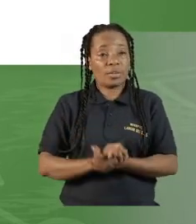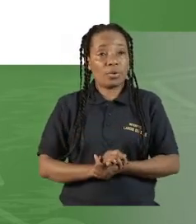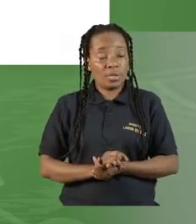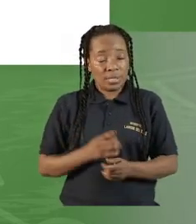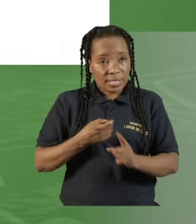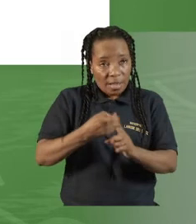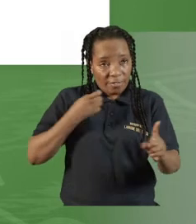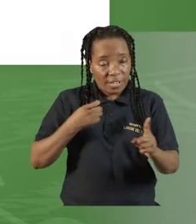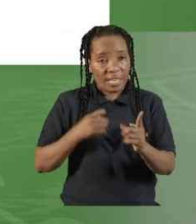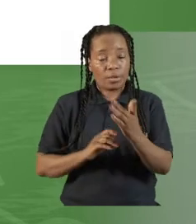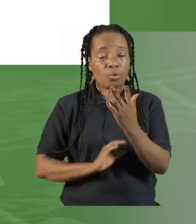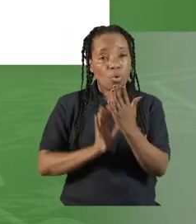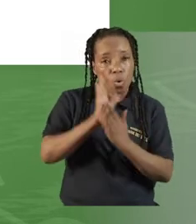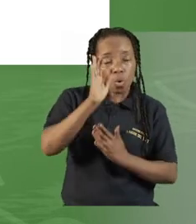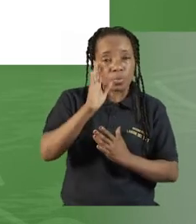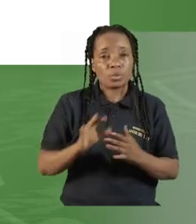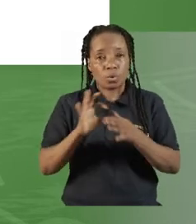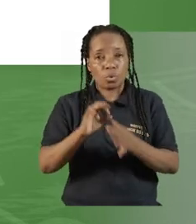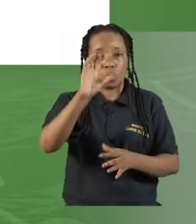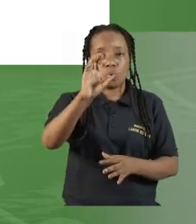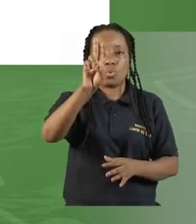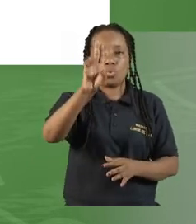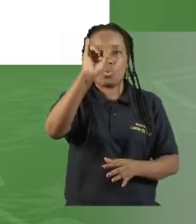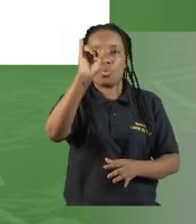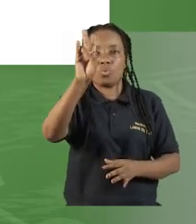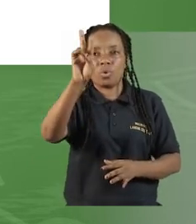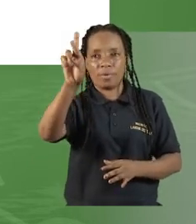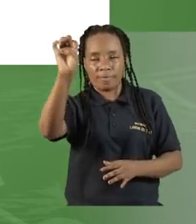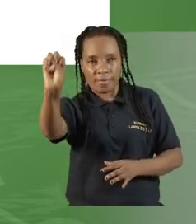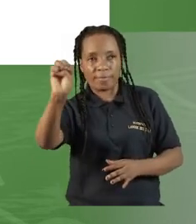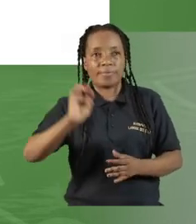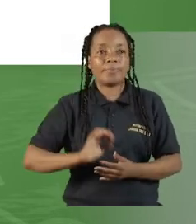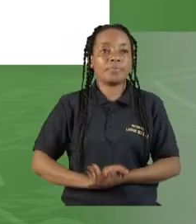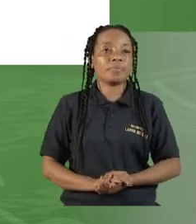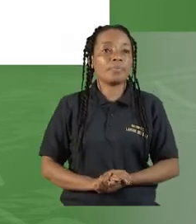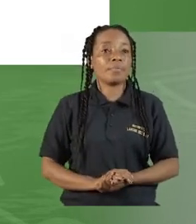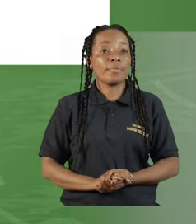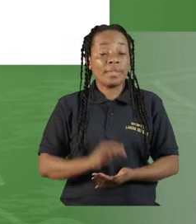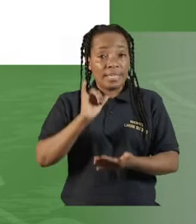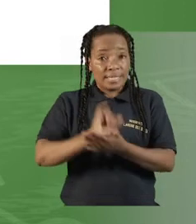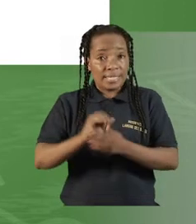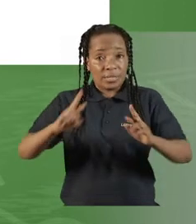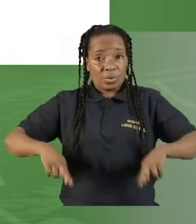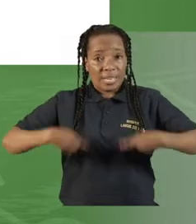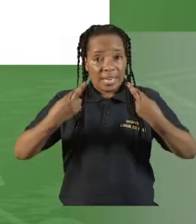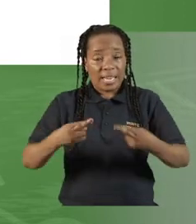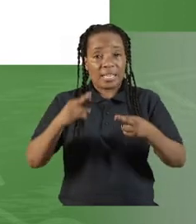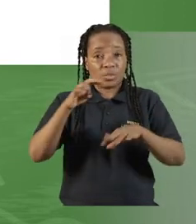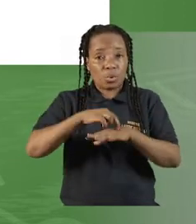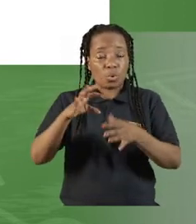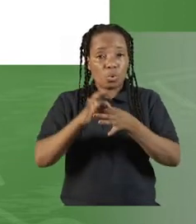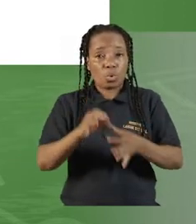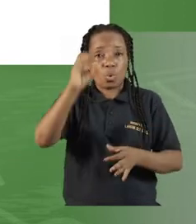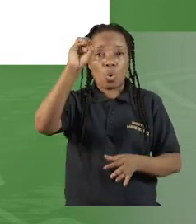cuivre 2, encore appelé oxyde cuivrique. C'est une réaction d'oxydation.